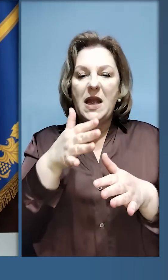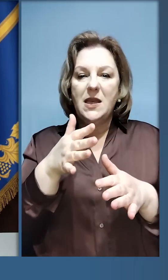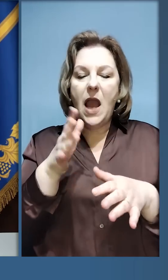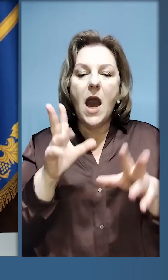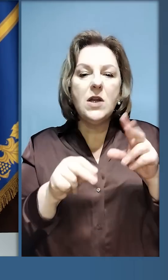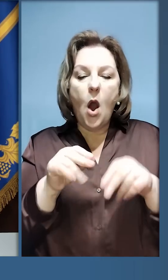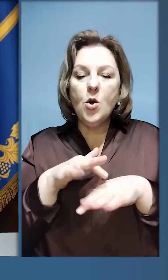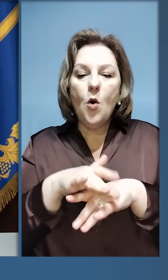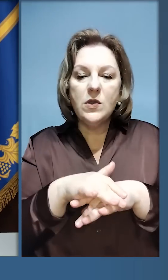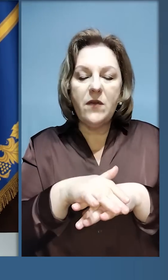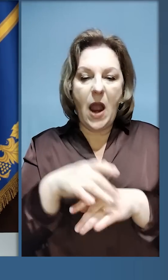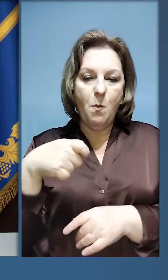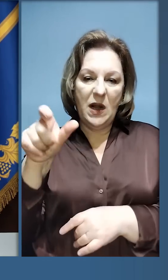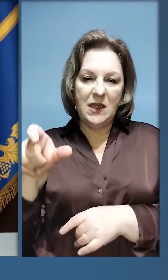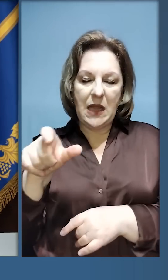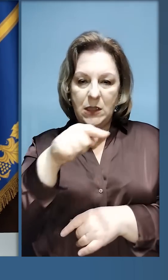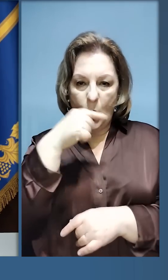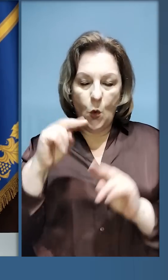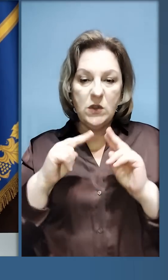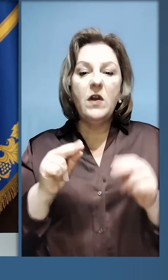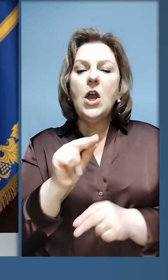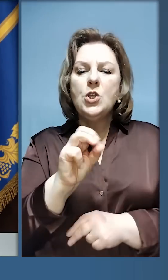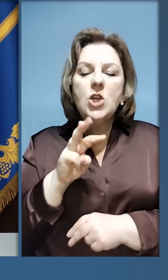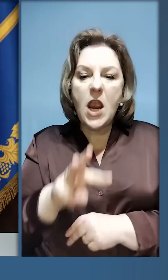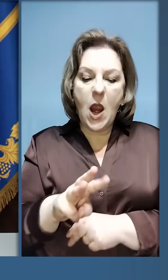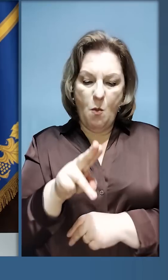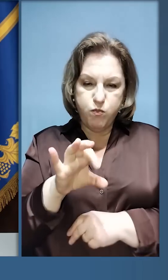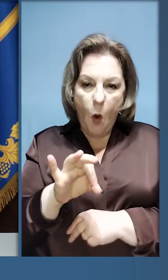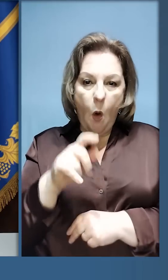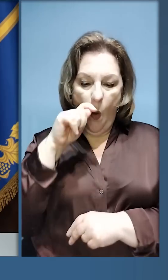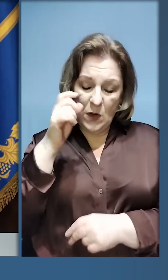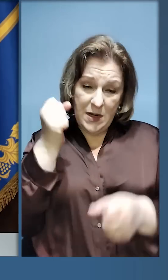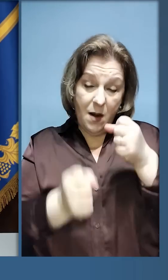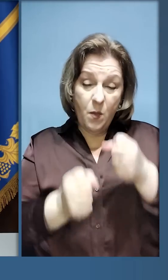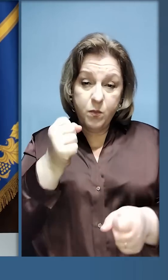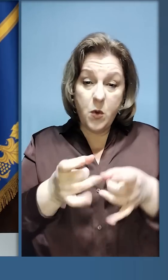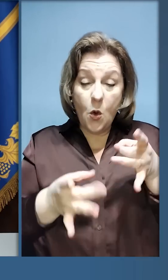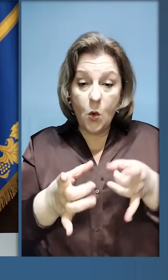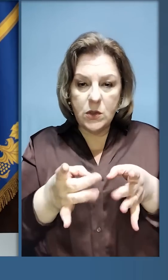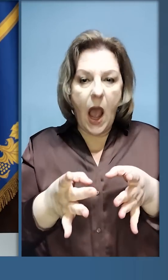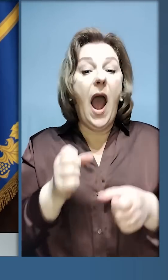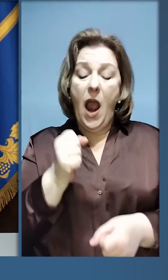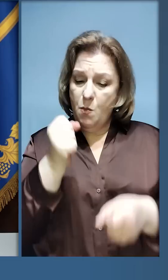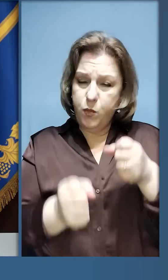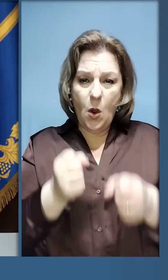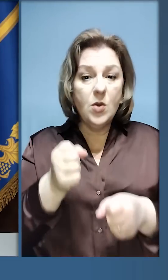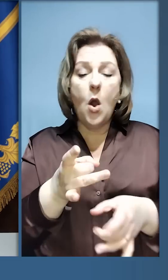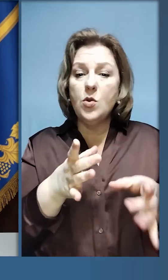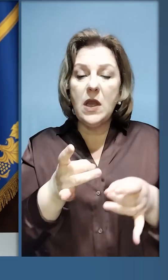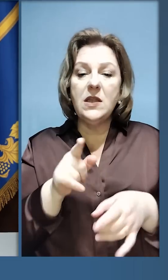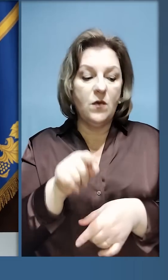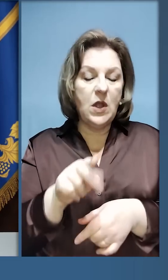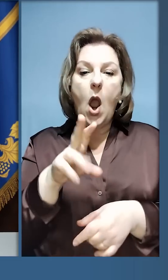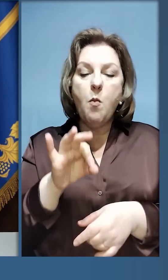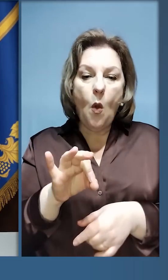зміг розрахувати правильно президент Російської Федерації? Що чим більше по нас б'ють, а б'ють вони